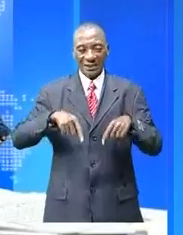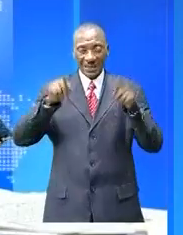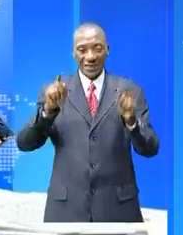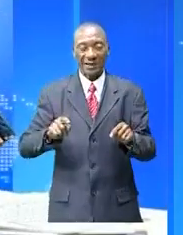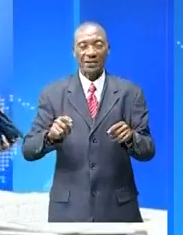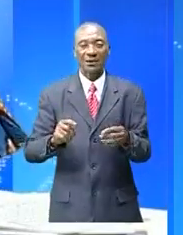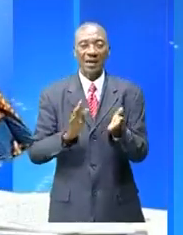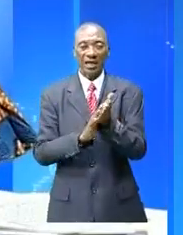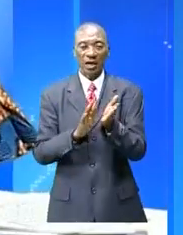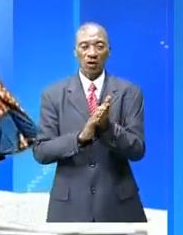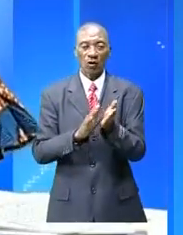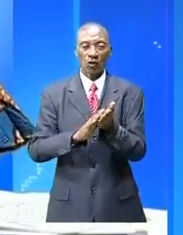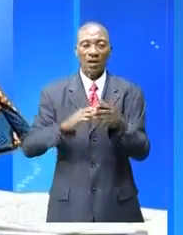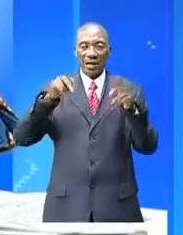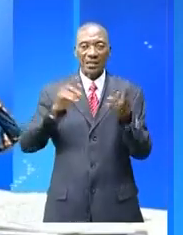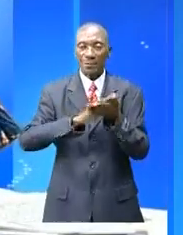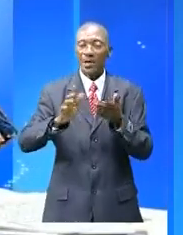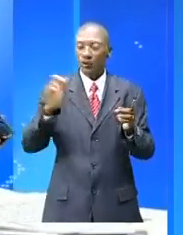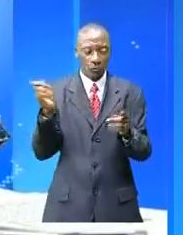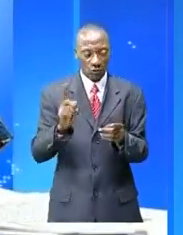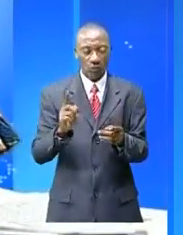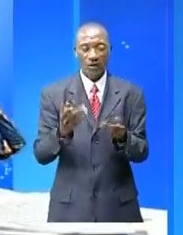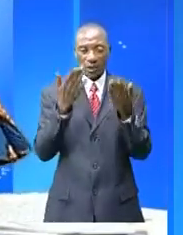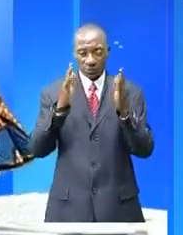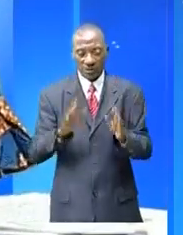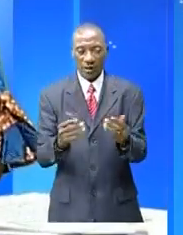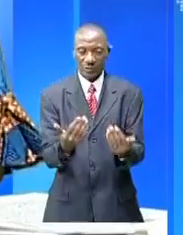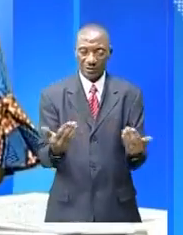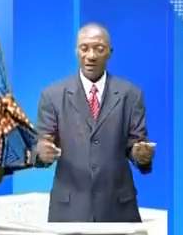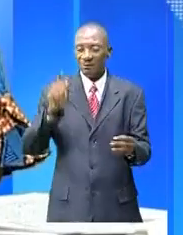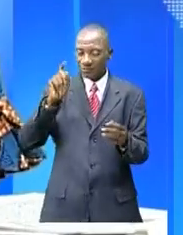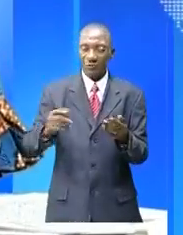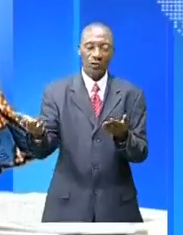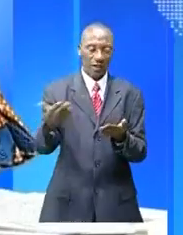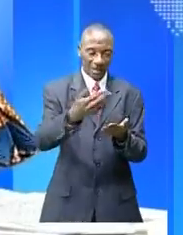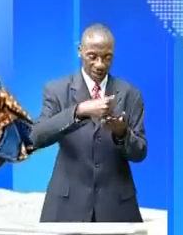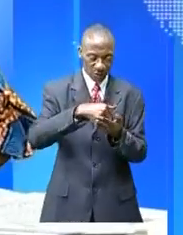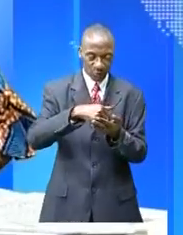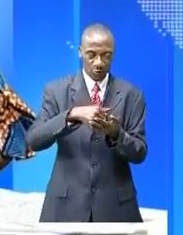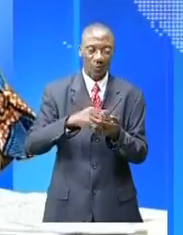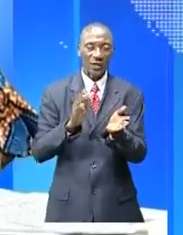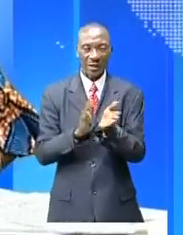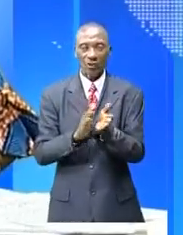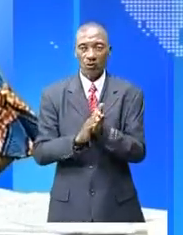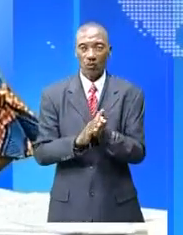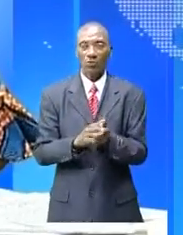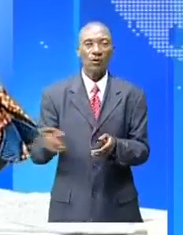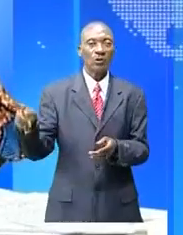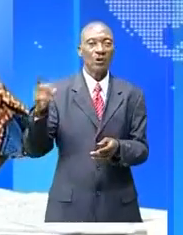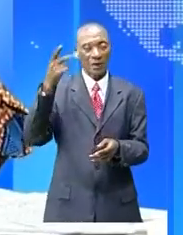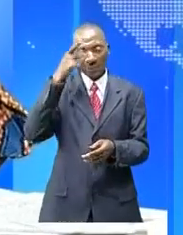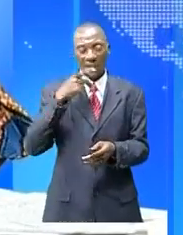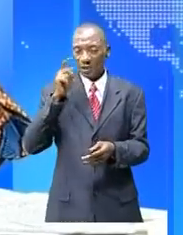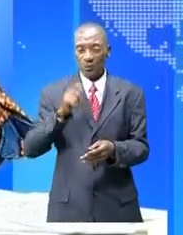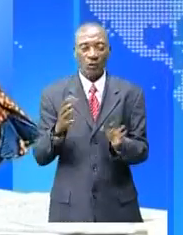comme les étudiants reprendront les cours suivant un calendrier progressif, précision donnée au Premier ministre